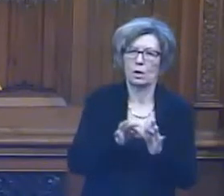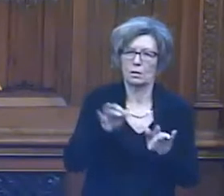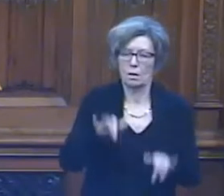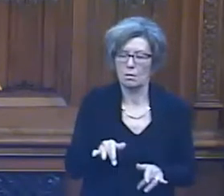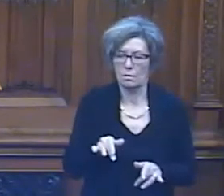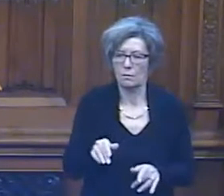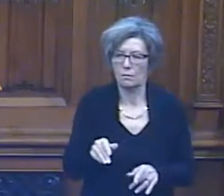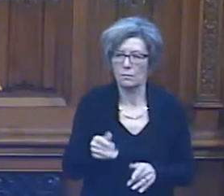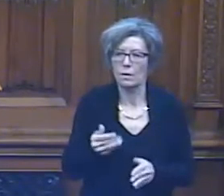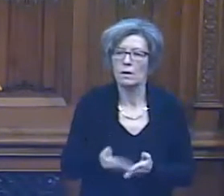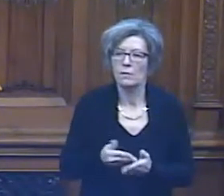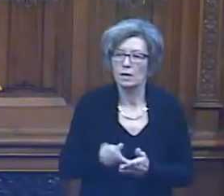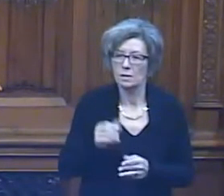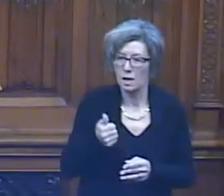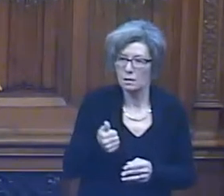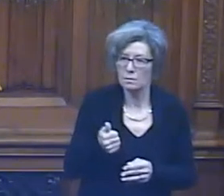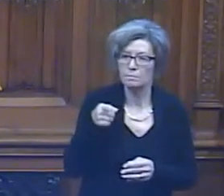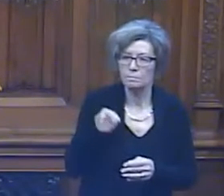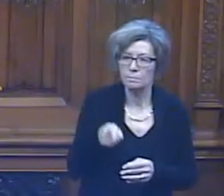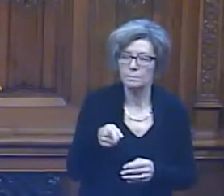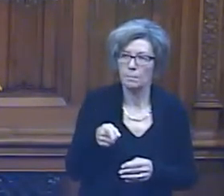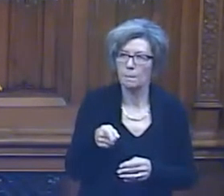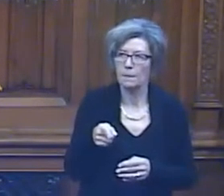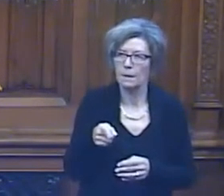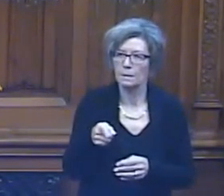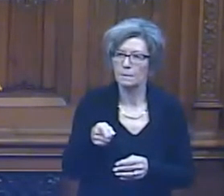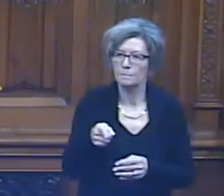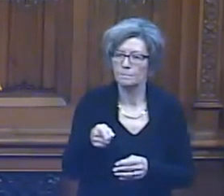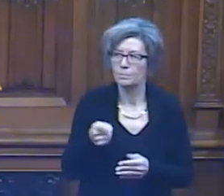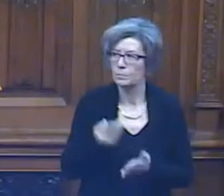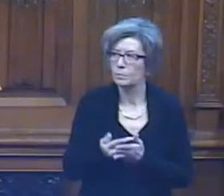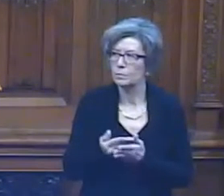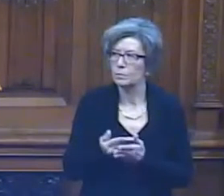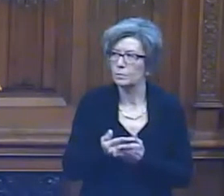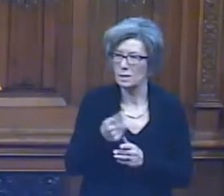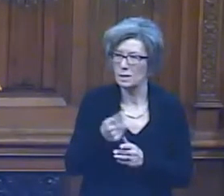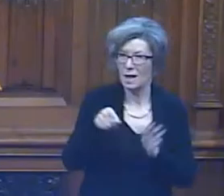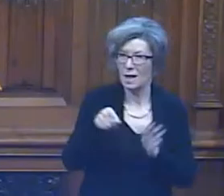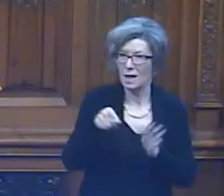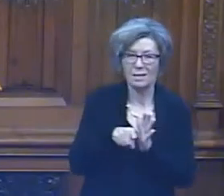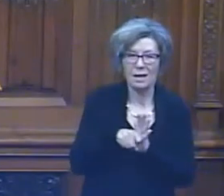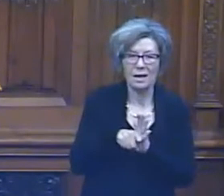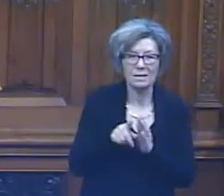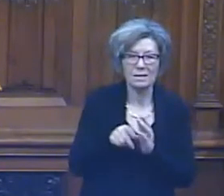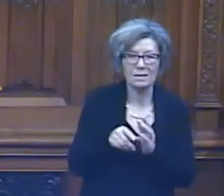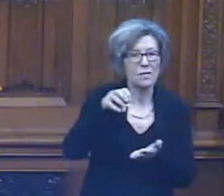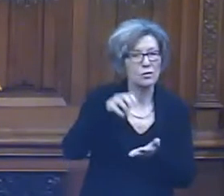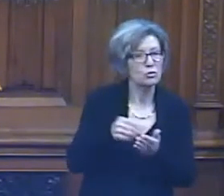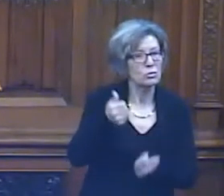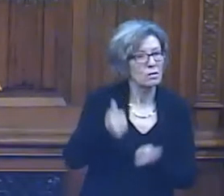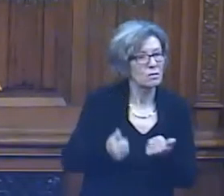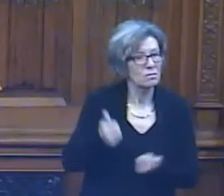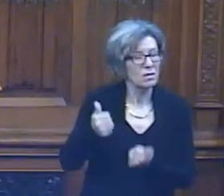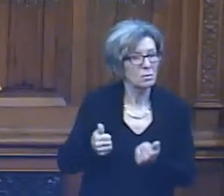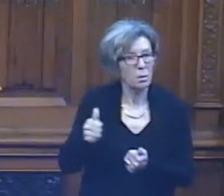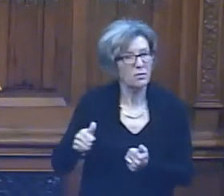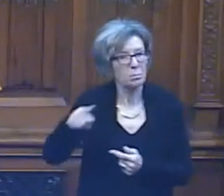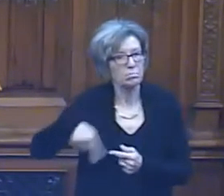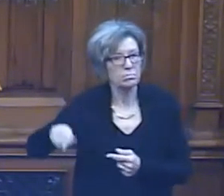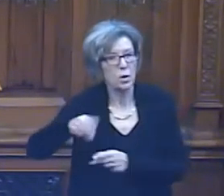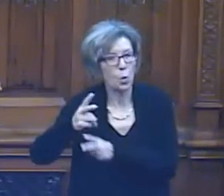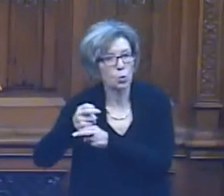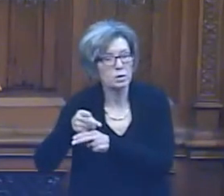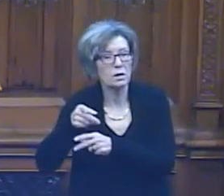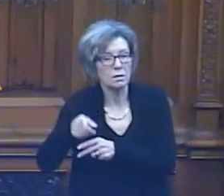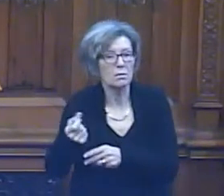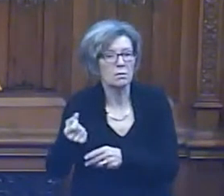dass wir meiner Meinung nach diesen negativen Standortwettbewerb, der jetzt innerhalb von Österreichs, vor